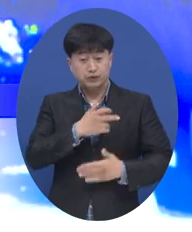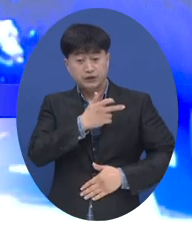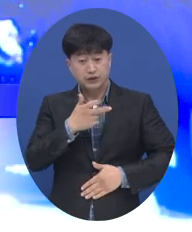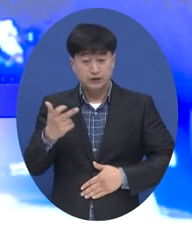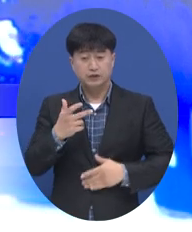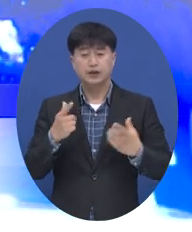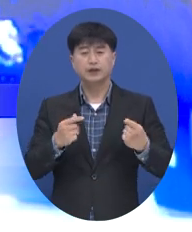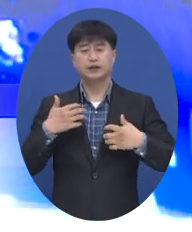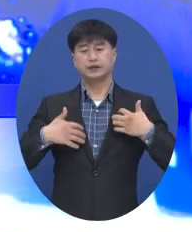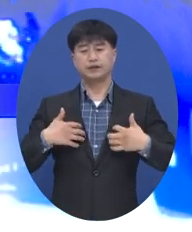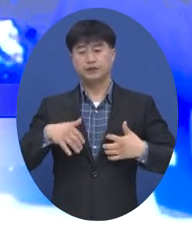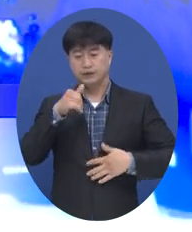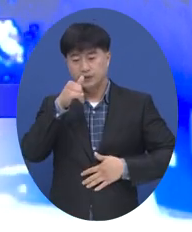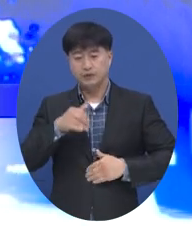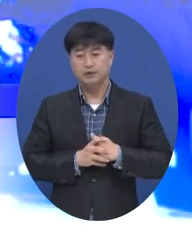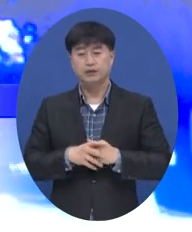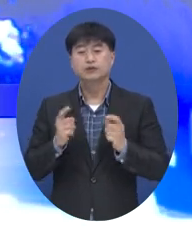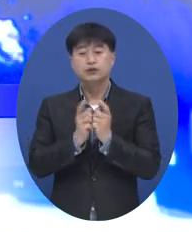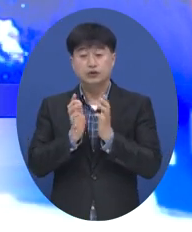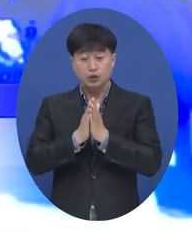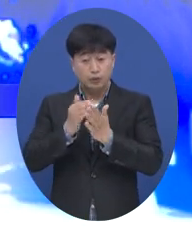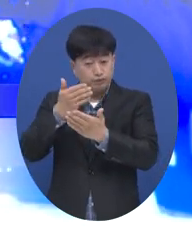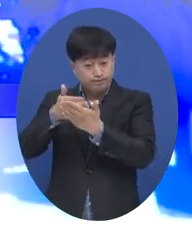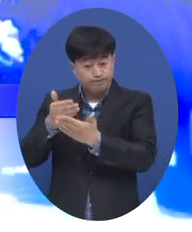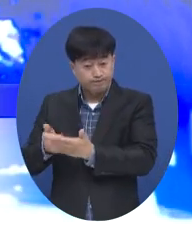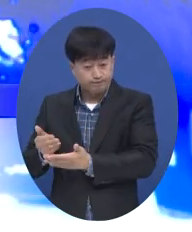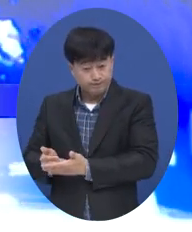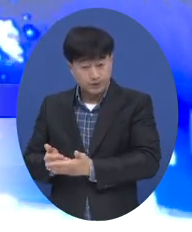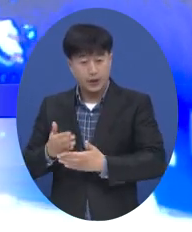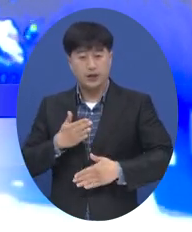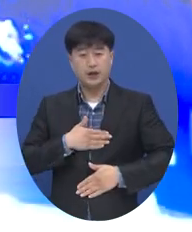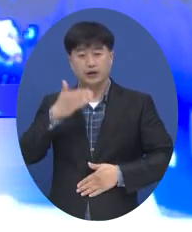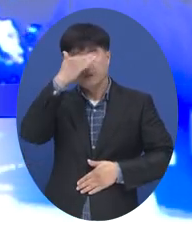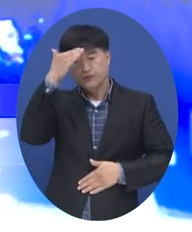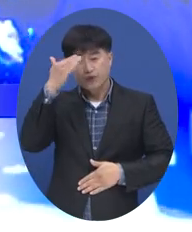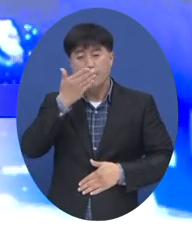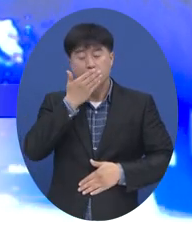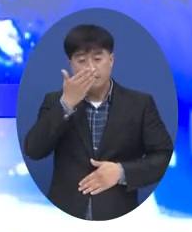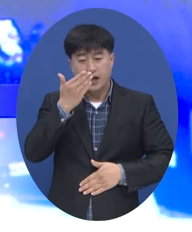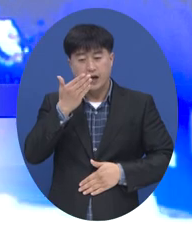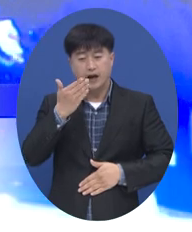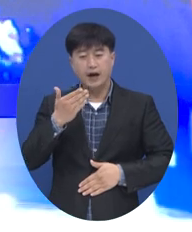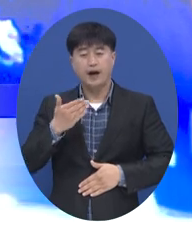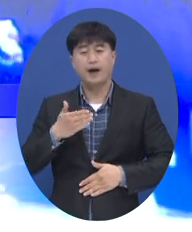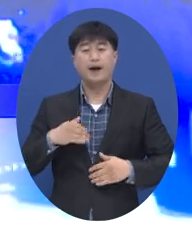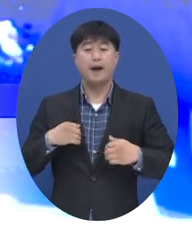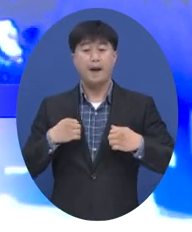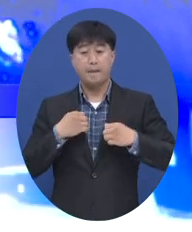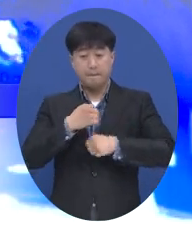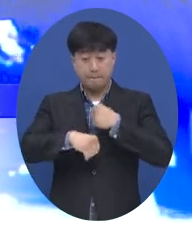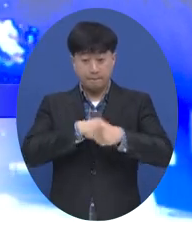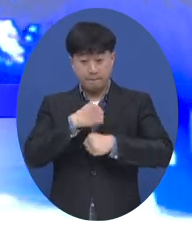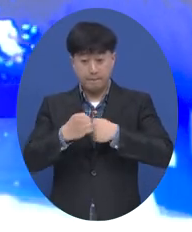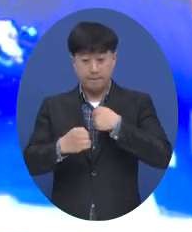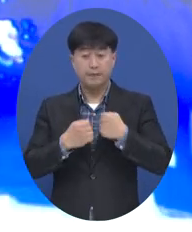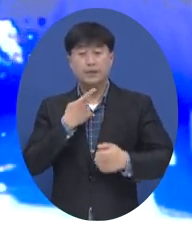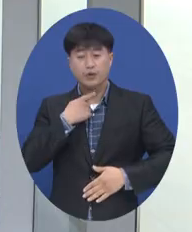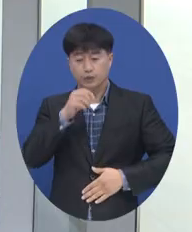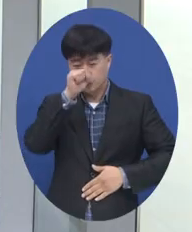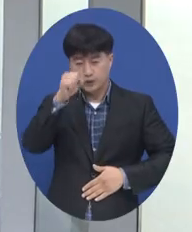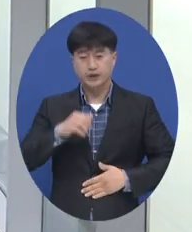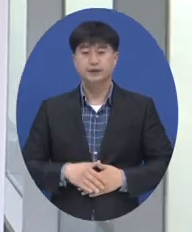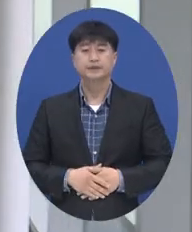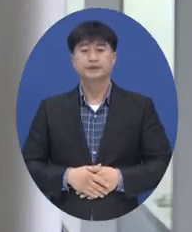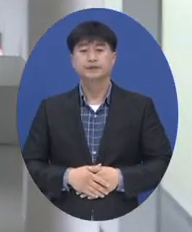것 같아가지고 재밌었어요. 직접 그리면서 내가 할 수 있는 걸 마음대로 해볼 수 있어서